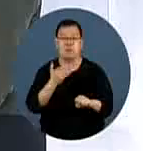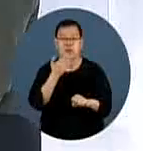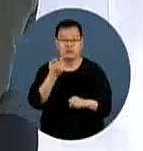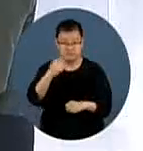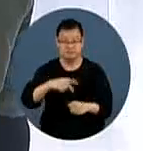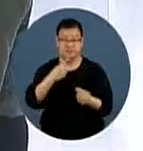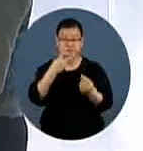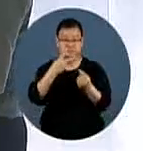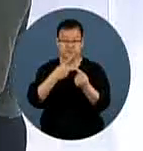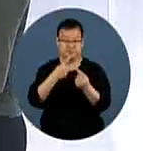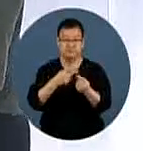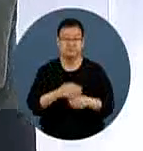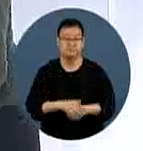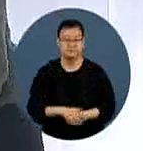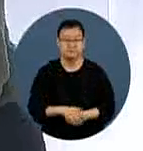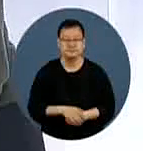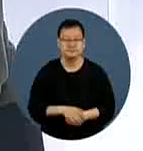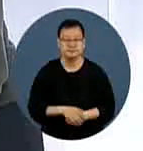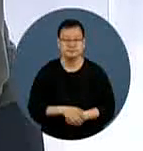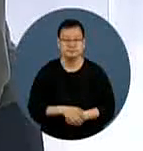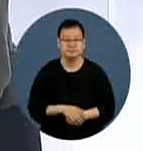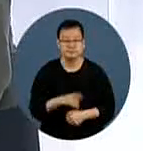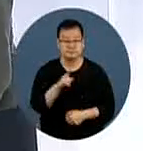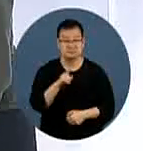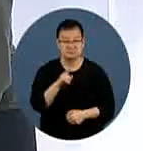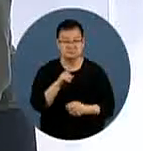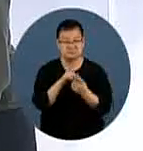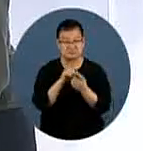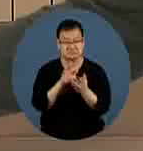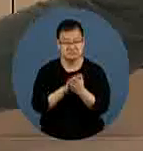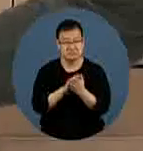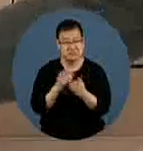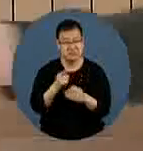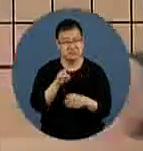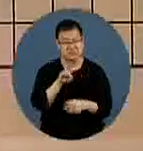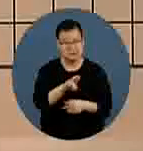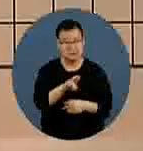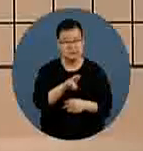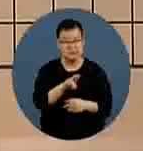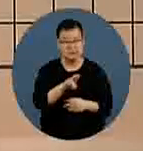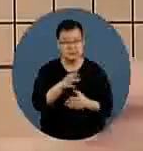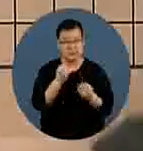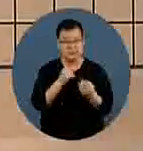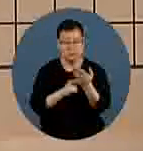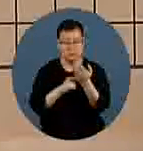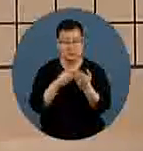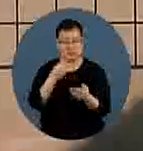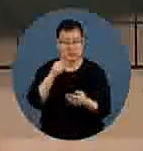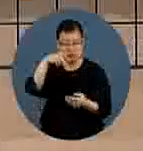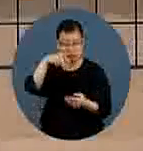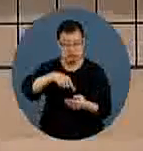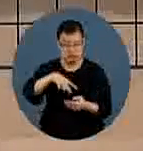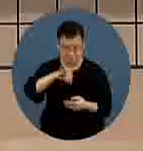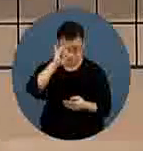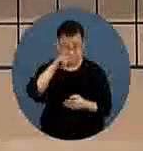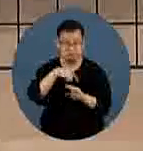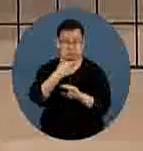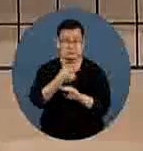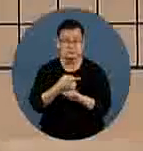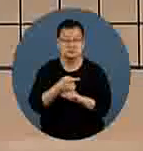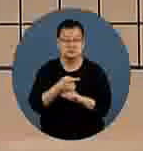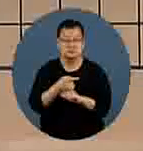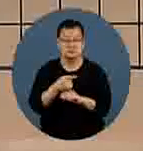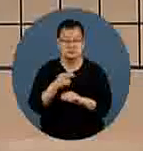문제는요. 뭐 실전에서는 많이들 네, 이런 식으로 단수를 치고요. 받을